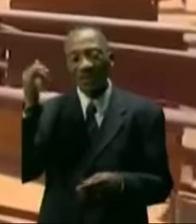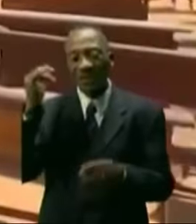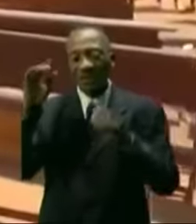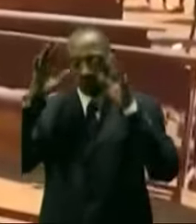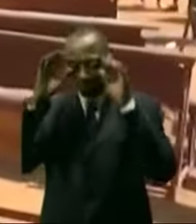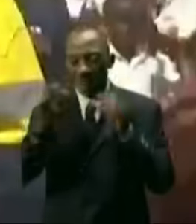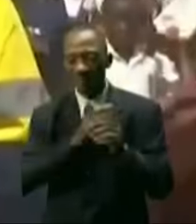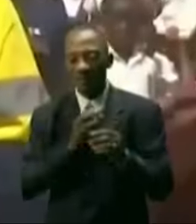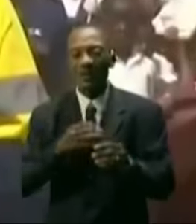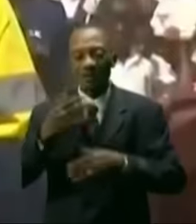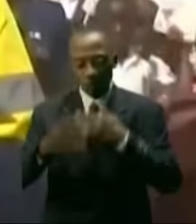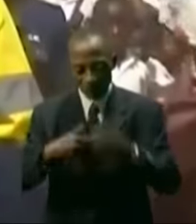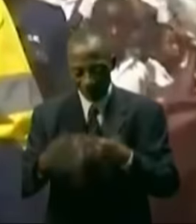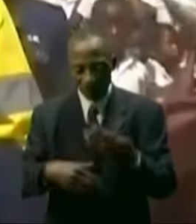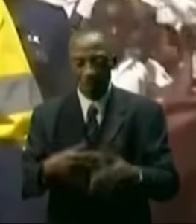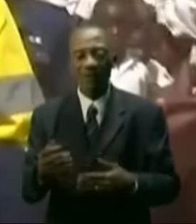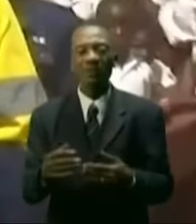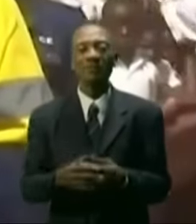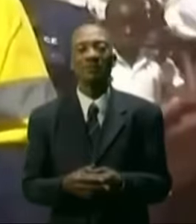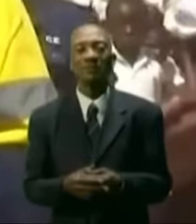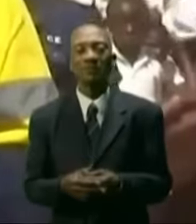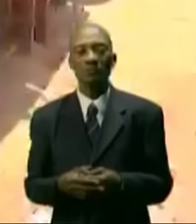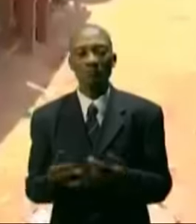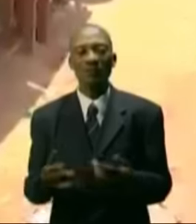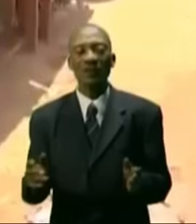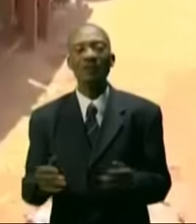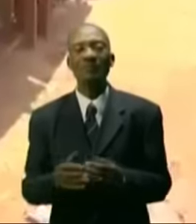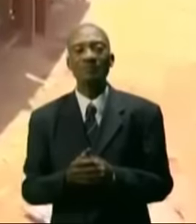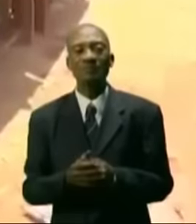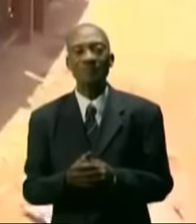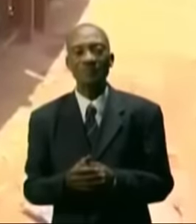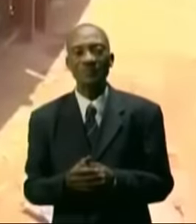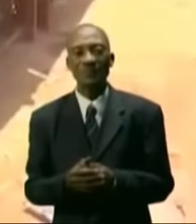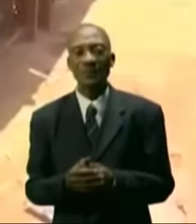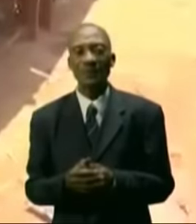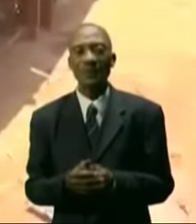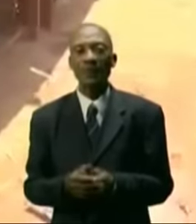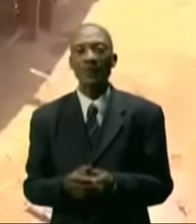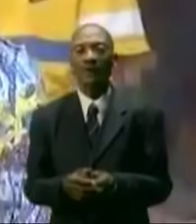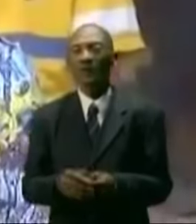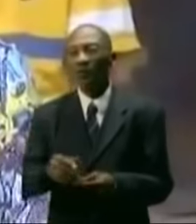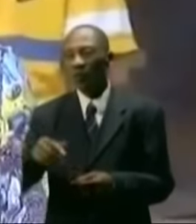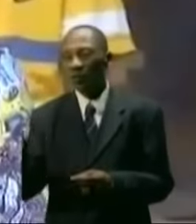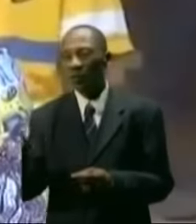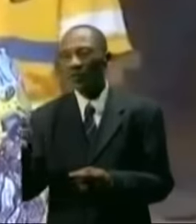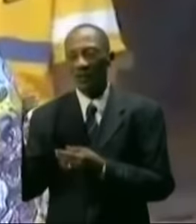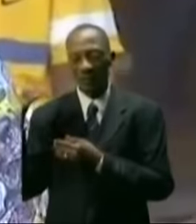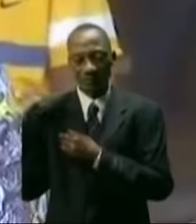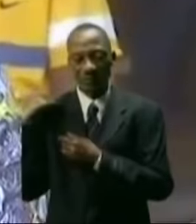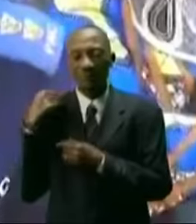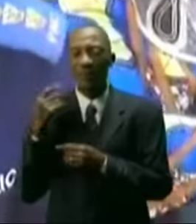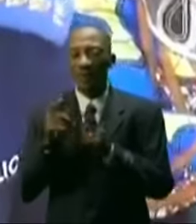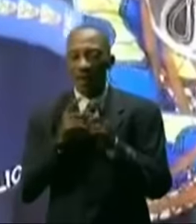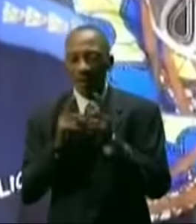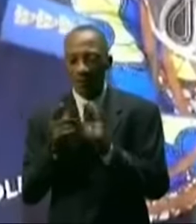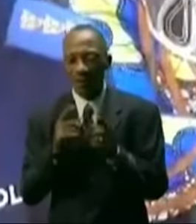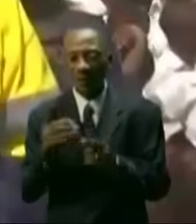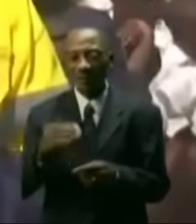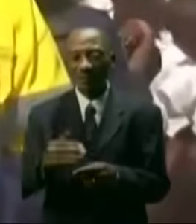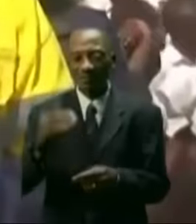croyaient d'irréaliste. Le maire Henri Mungomba Tamba l'a dit en présence du sous-proviseur et du corps